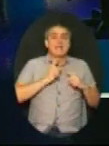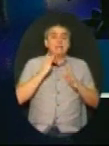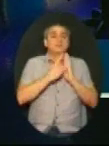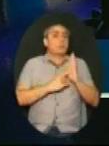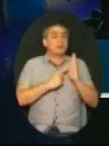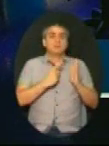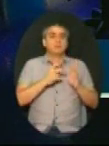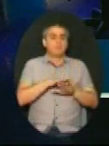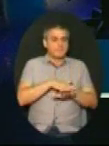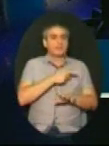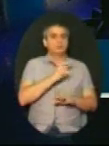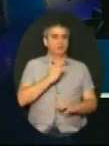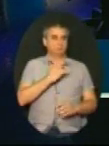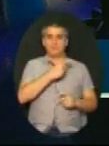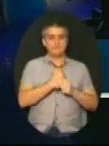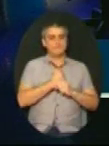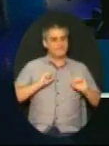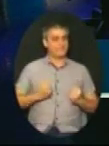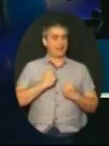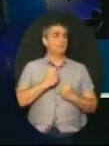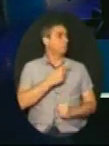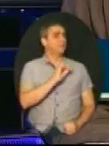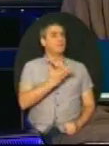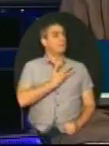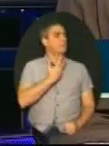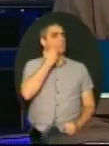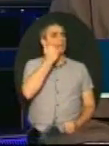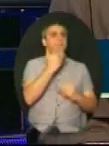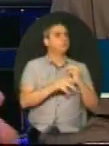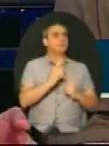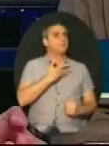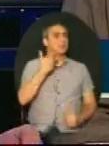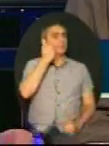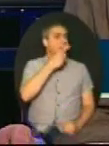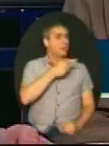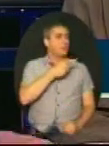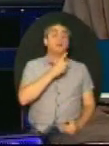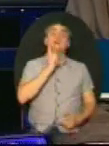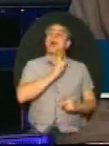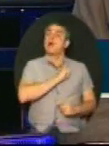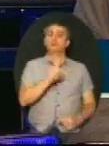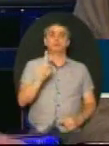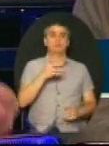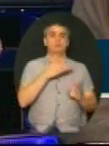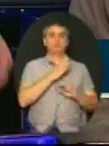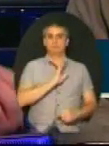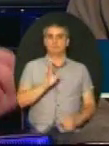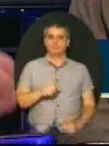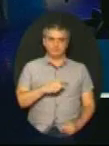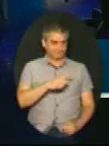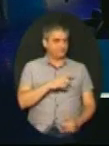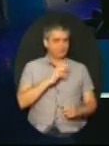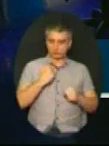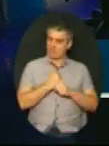העבירו, מרגישים אותם. הם פעילים. כן, אבל מי מקבל את הקרדיט? מי מקבל את הקרדיט? ולכן אסור בשום אופן להיכנס. זה שיש